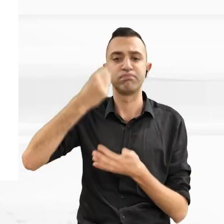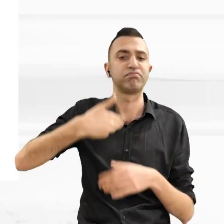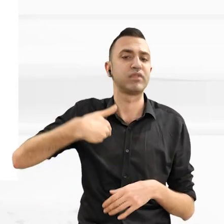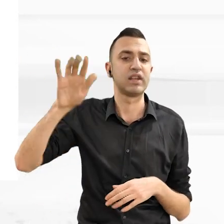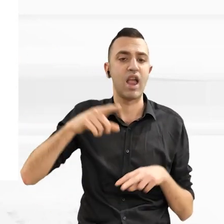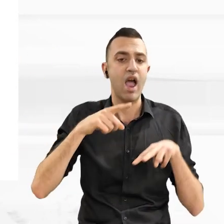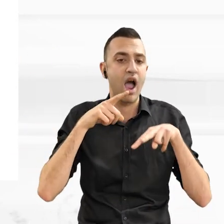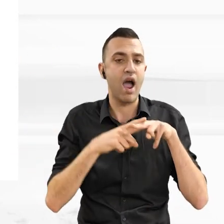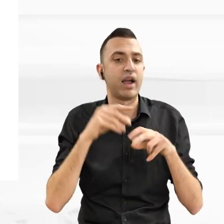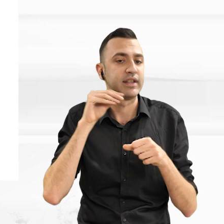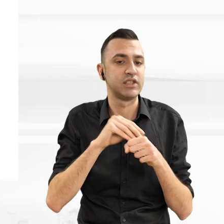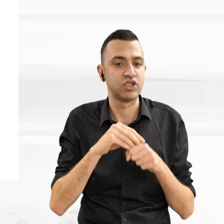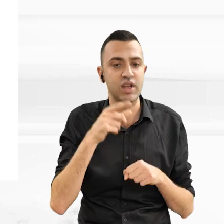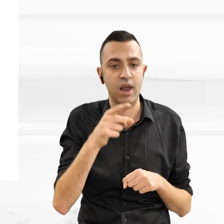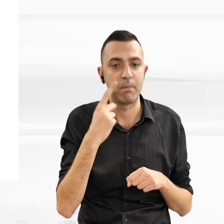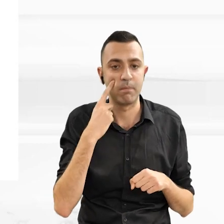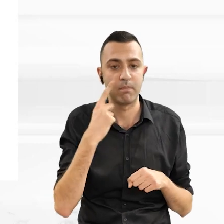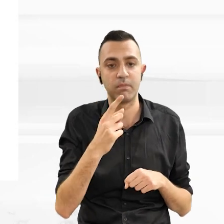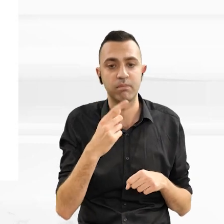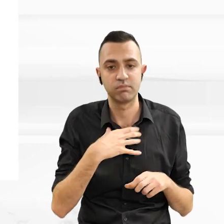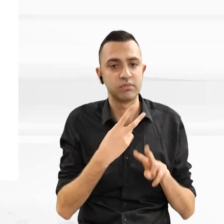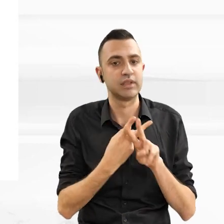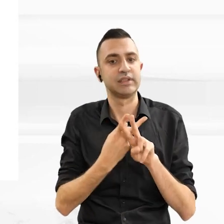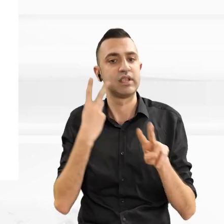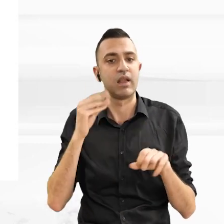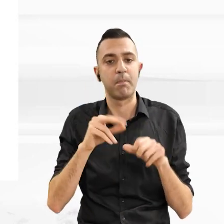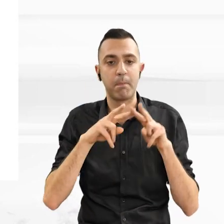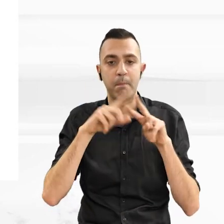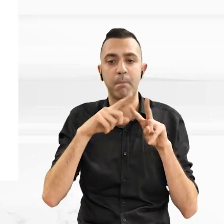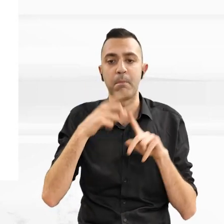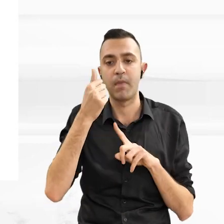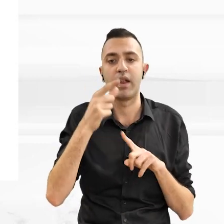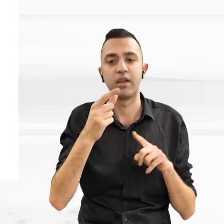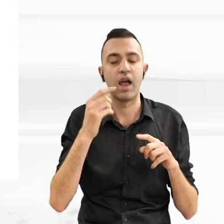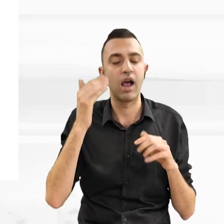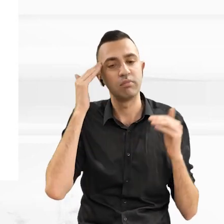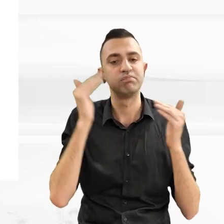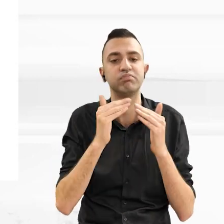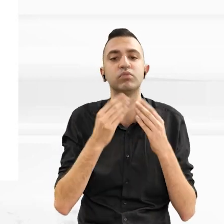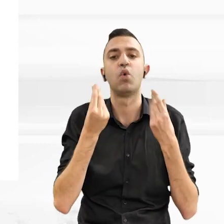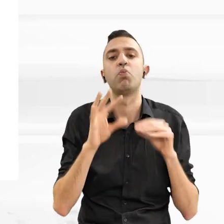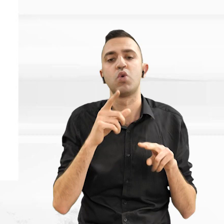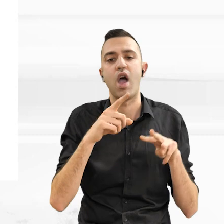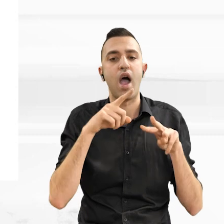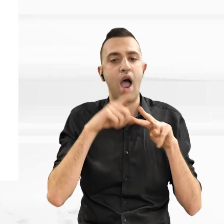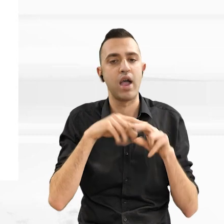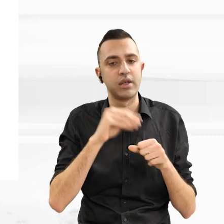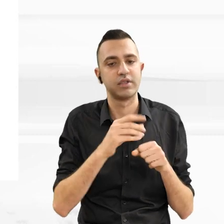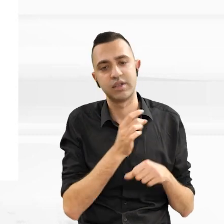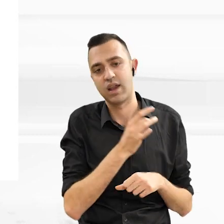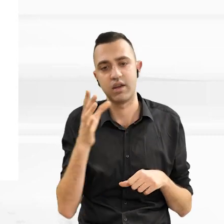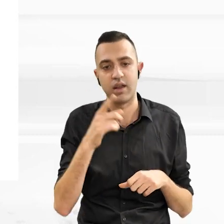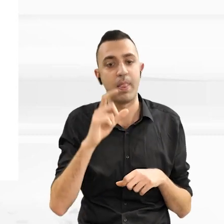arkadaşlar al seçeneğine bu şekilde sıraladığımızda Mani de anlamsal bir bütünlük sağlayamadık Dolayısıyla seçin rahatlık ve